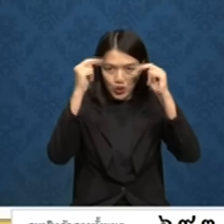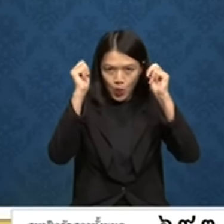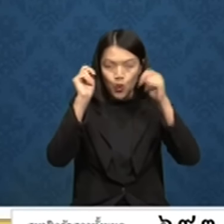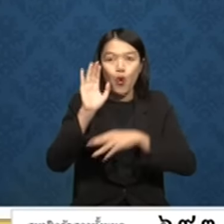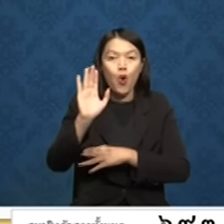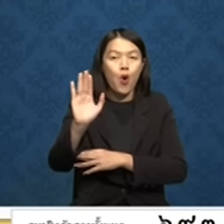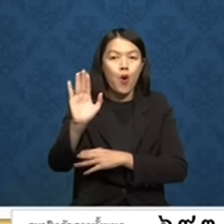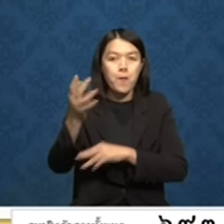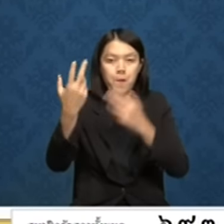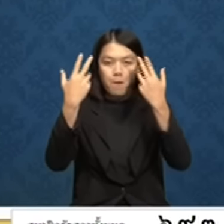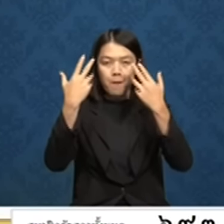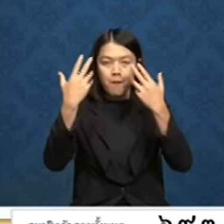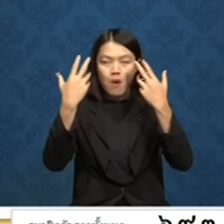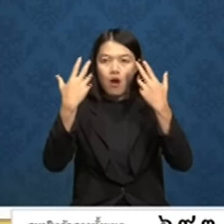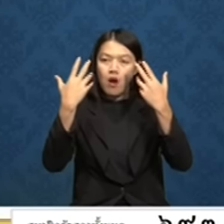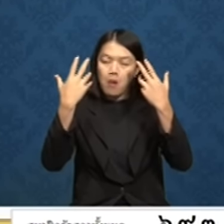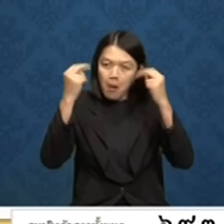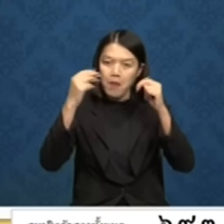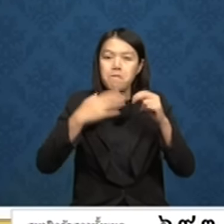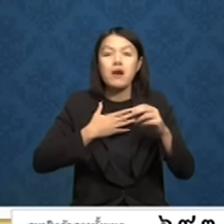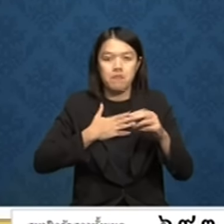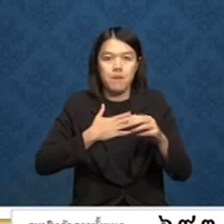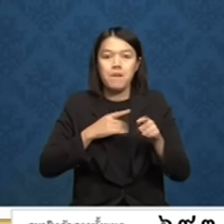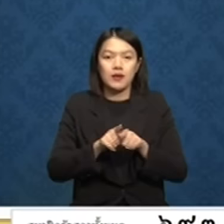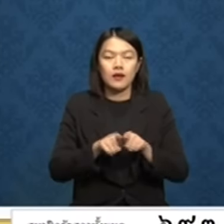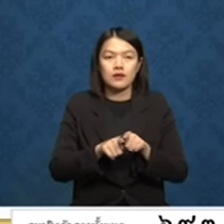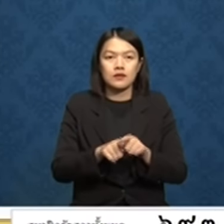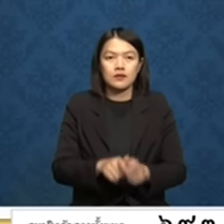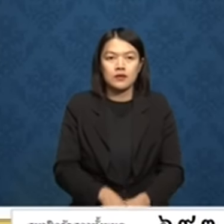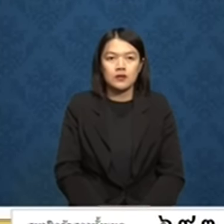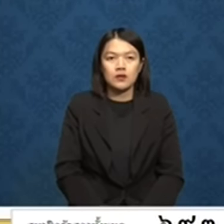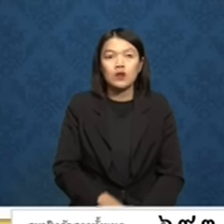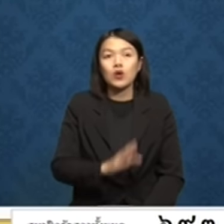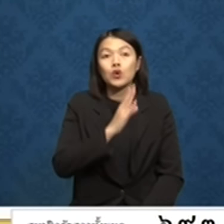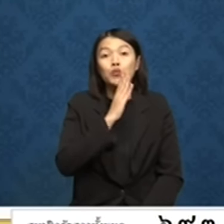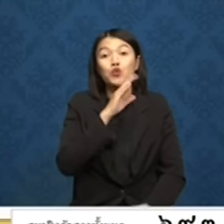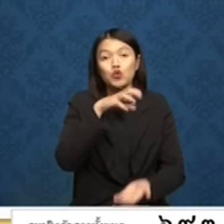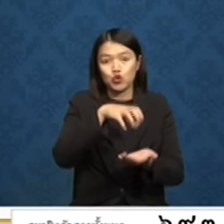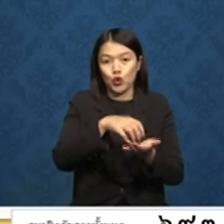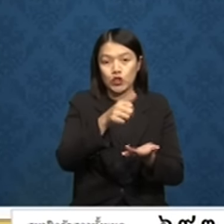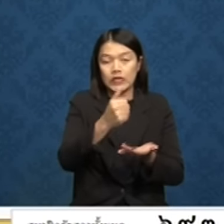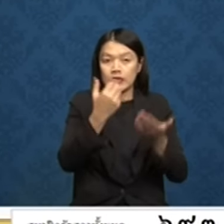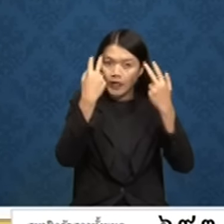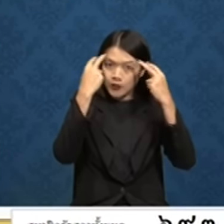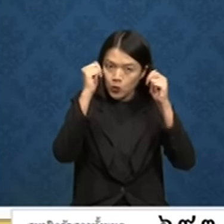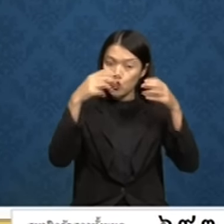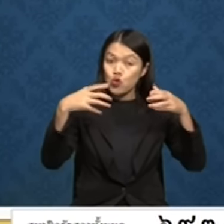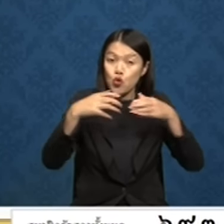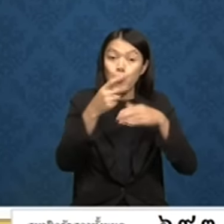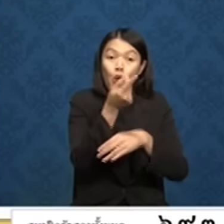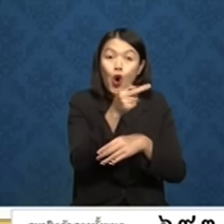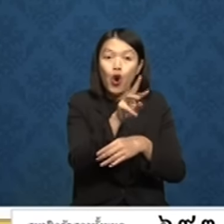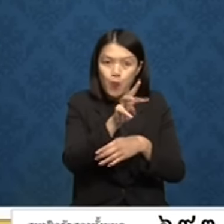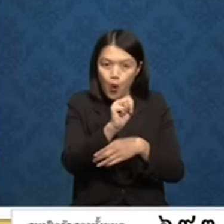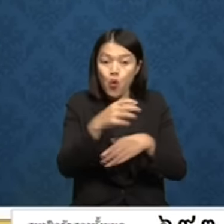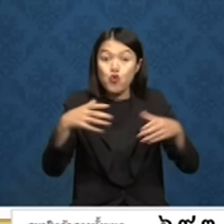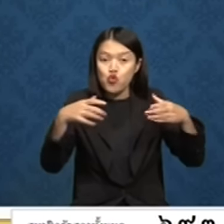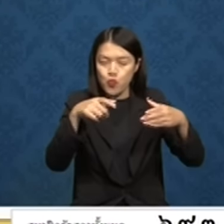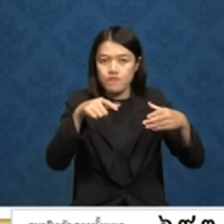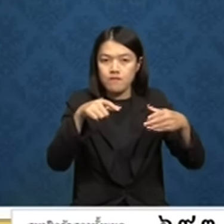เป็นเป้าหมายของพรรคการเมืองอย่างพวกผมด้วยแน่นอนครับถ้าโชคดีท่านนายกรัฐมนตรีและคณะรัฐมนตรีชุดนี้จ